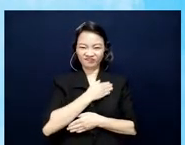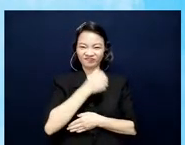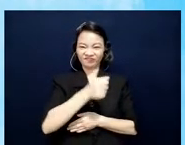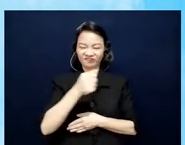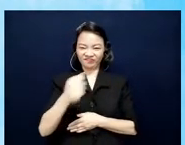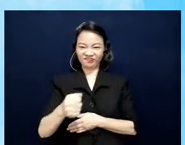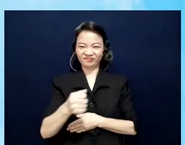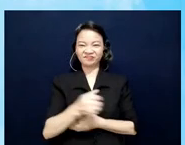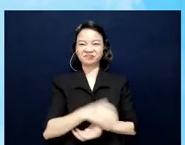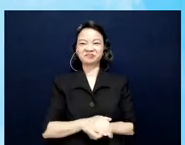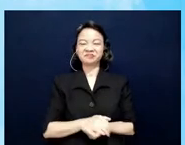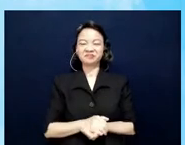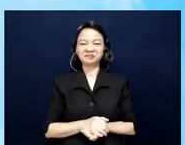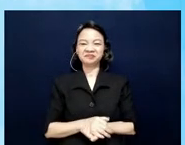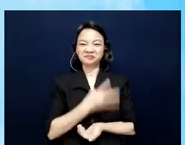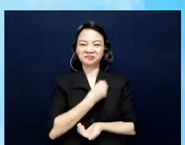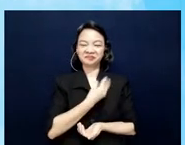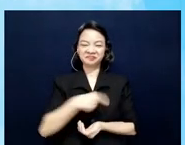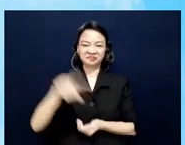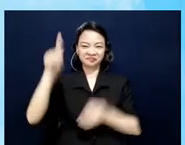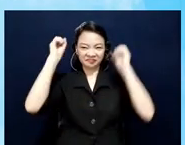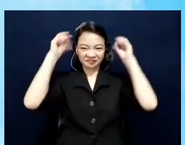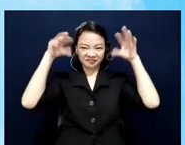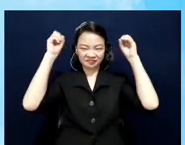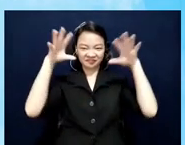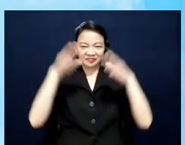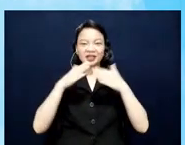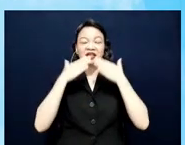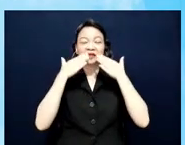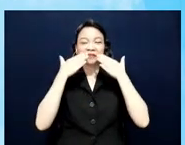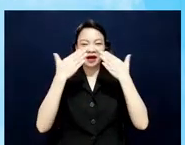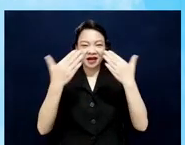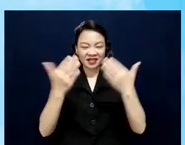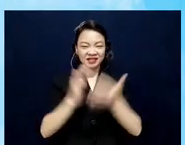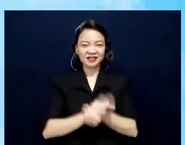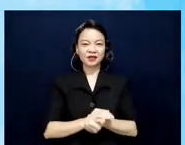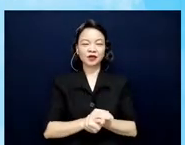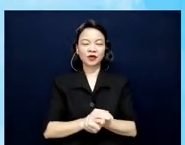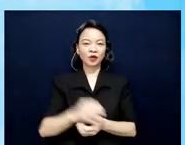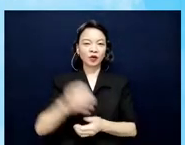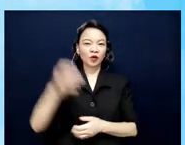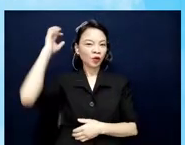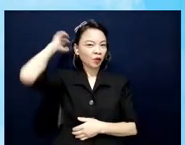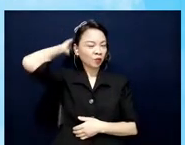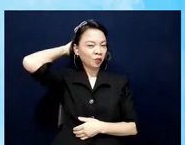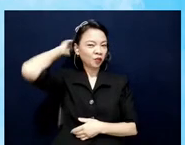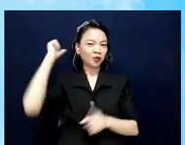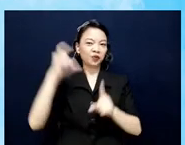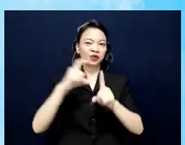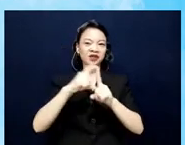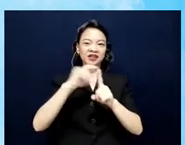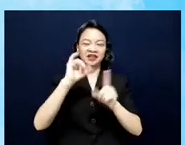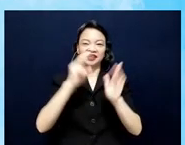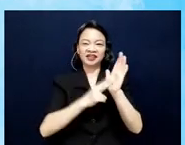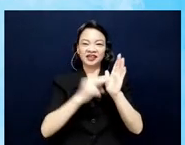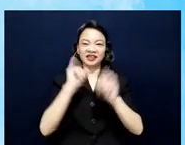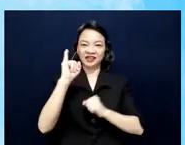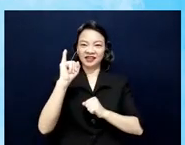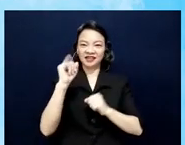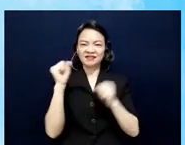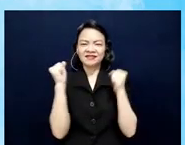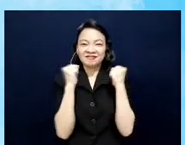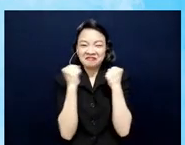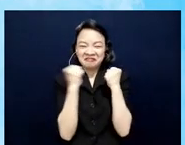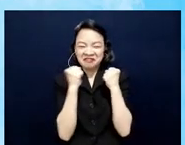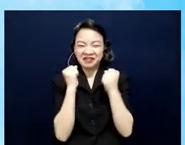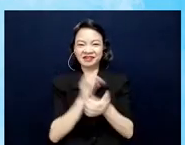warahmatullahi wabarakatuh. Terima kasih Bu Dini. Duh, di Ruteng enak banget, pasti dingin ya kan Bu? Betul. Saya sudah pernah dua kali